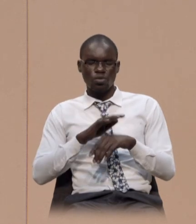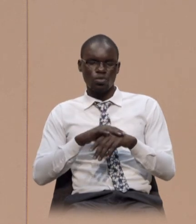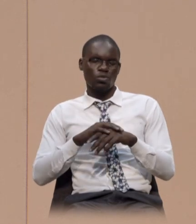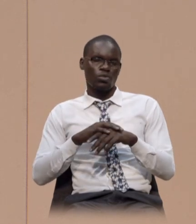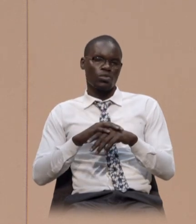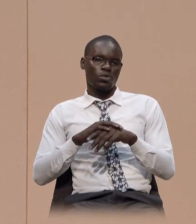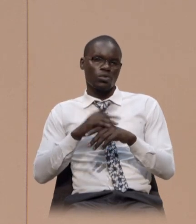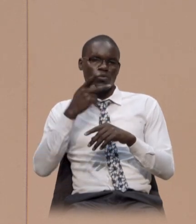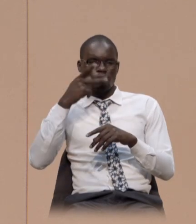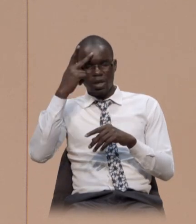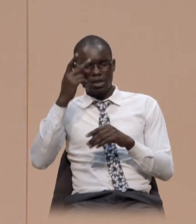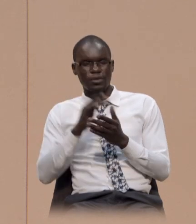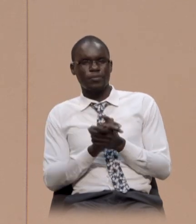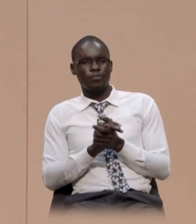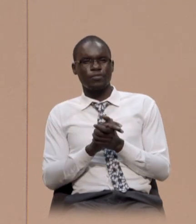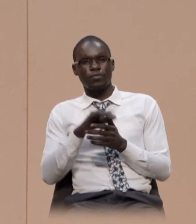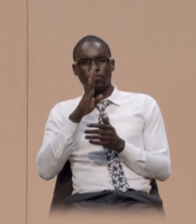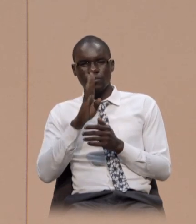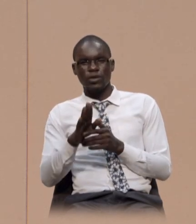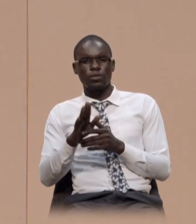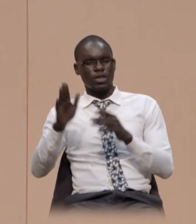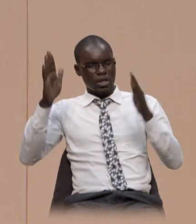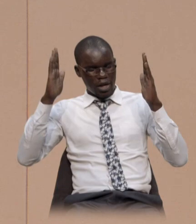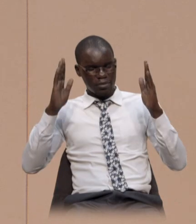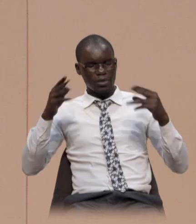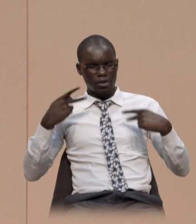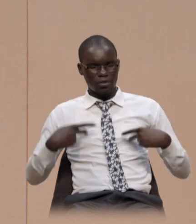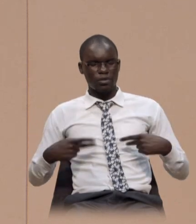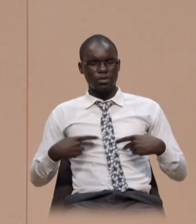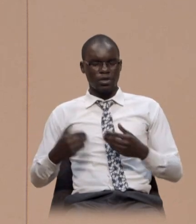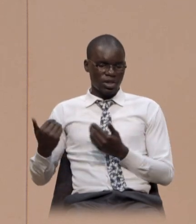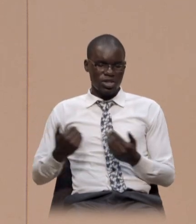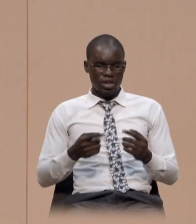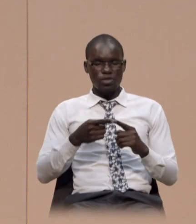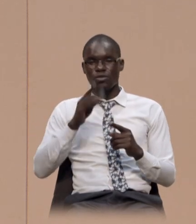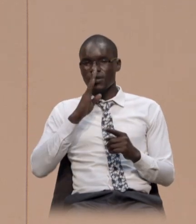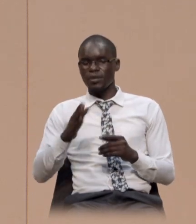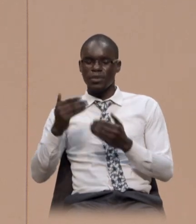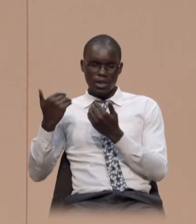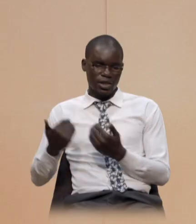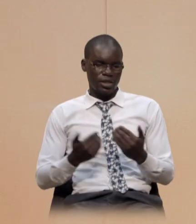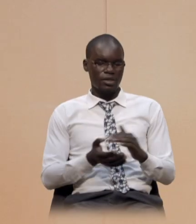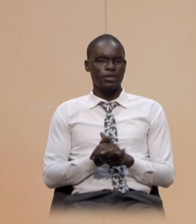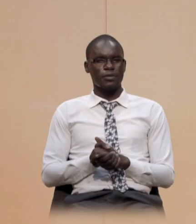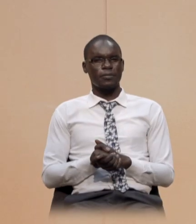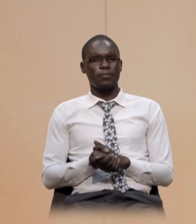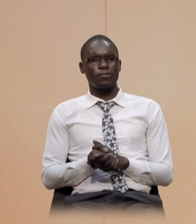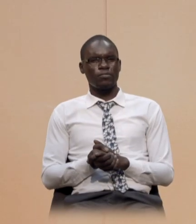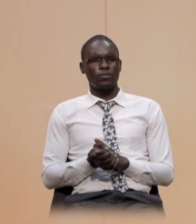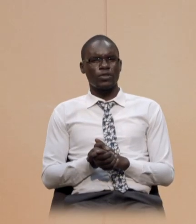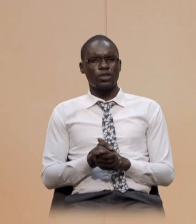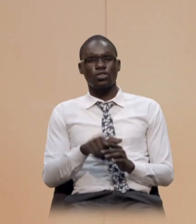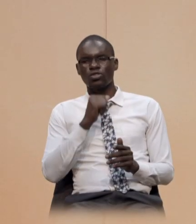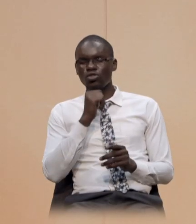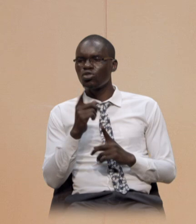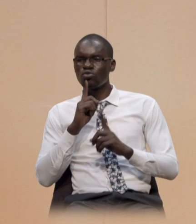empty. Wewe kaa mtu mzima, watoto wakae watoto, na wale kama watoto.